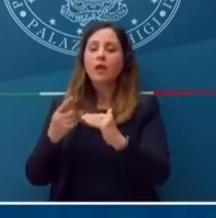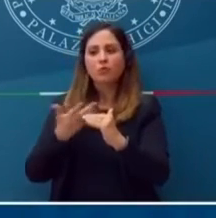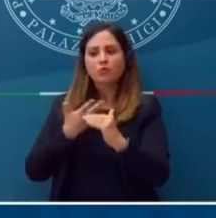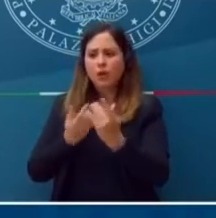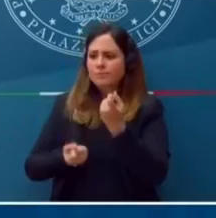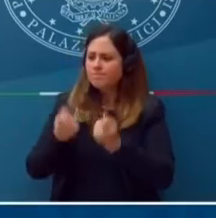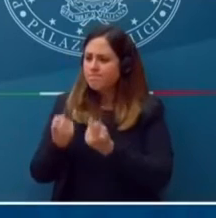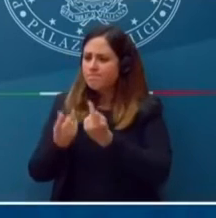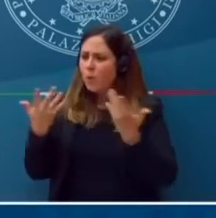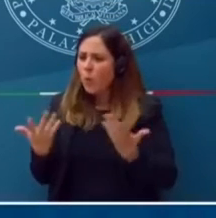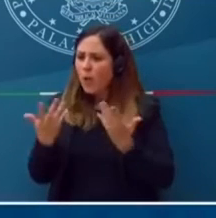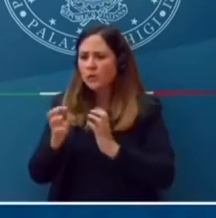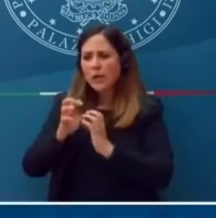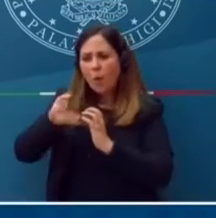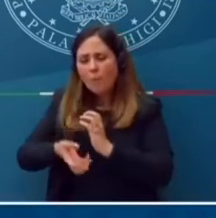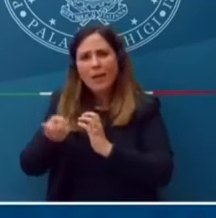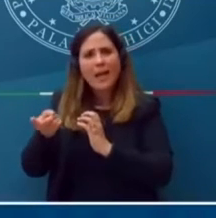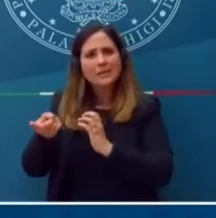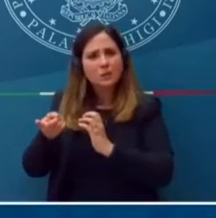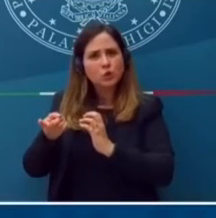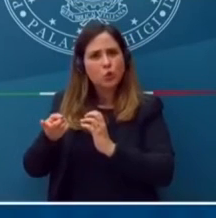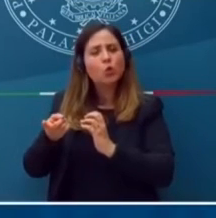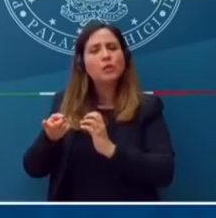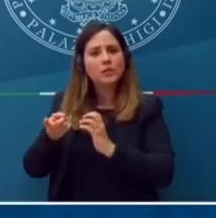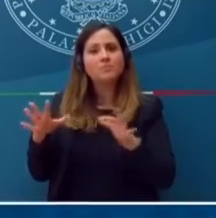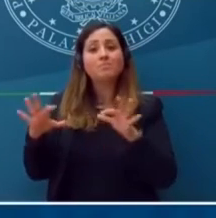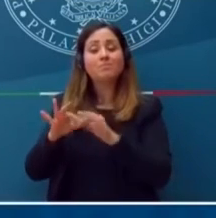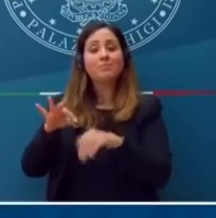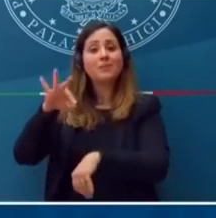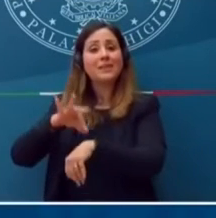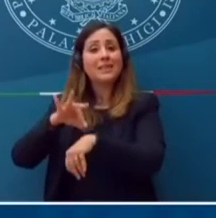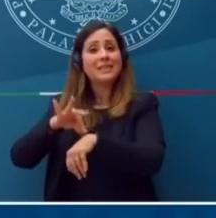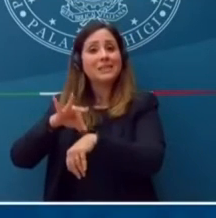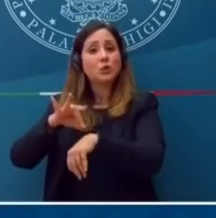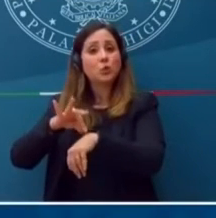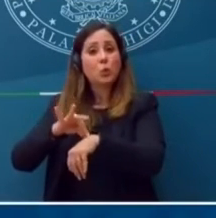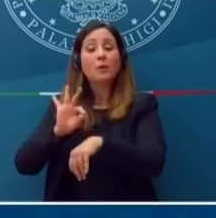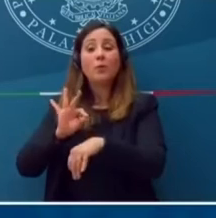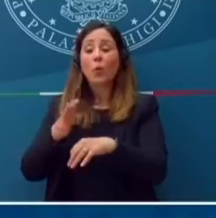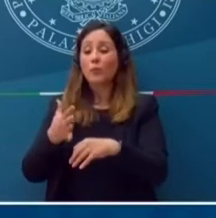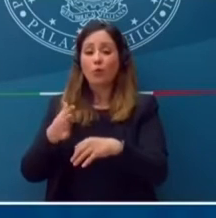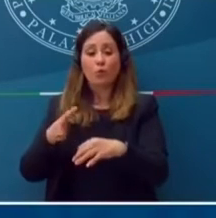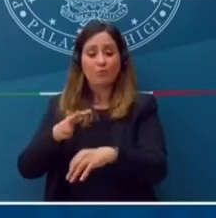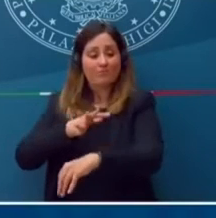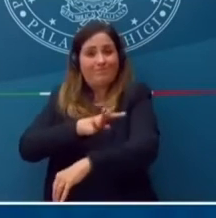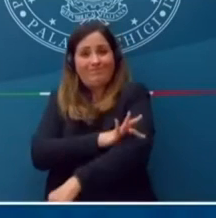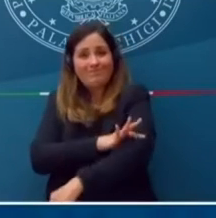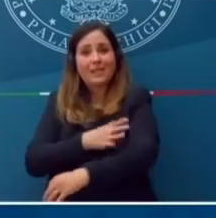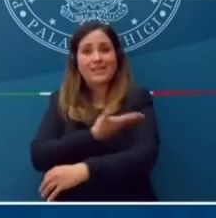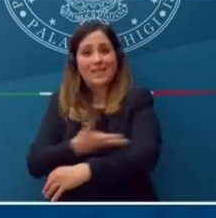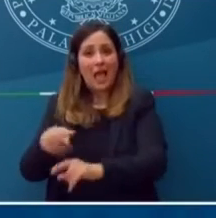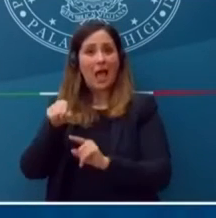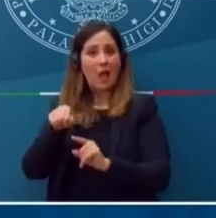complicanze che fanno riferimento a disturbi della cascata della coagulazione. Va